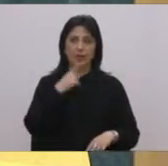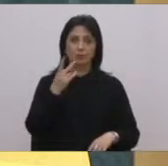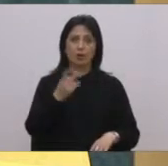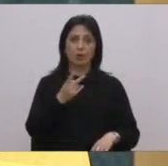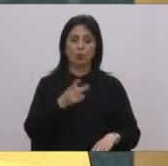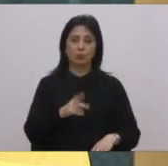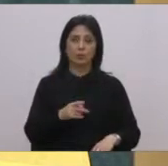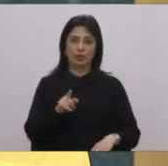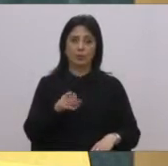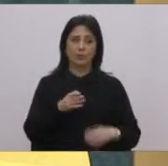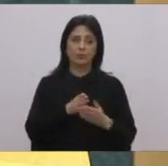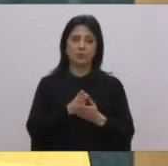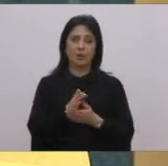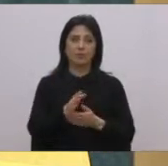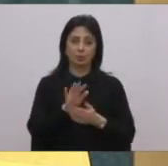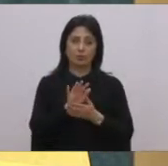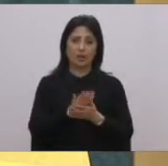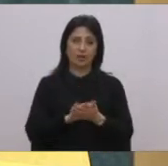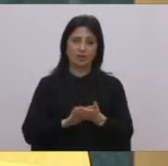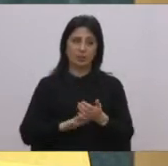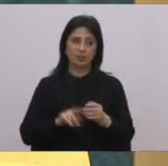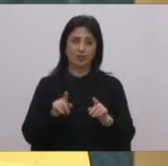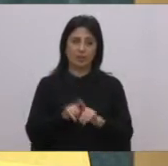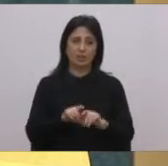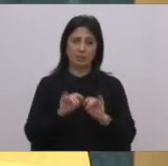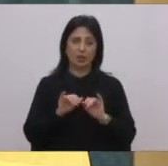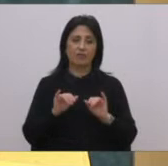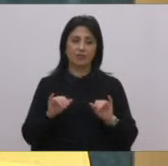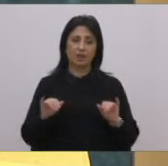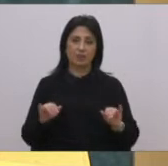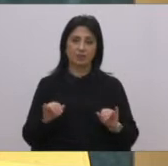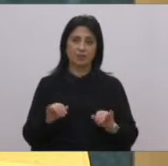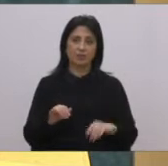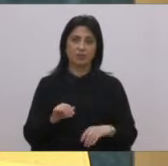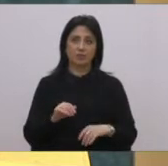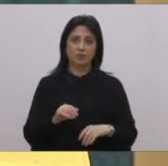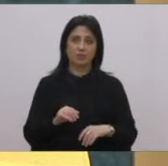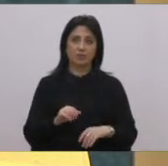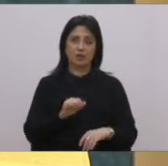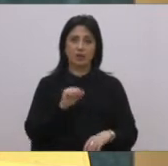უნდა ამ მიმართულებით ვაგრძელებთ ასევე განვითარებას.